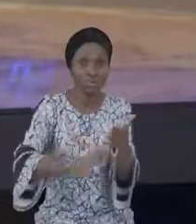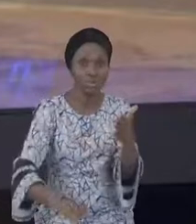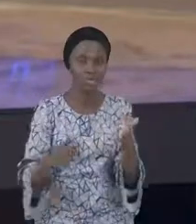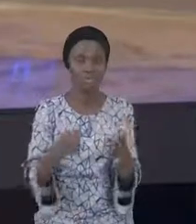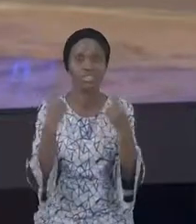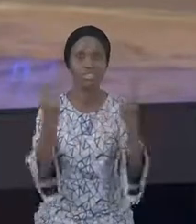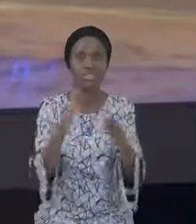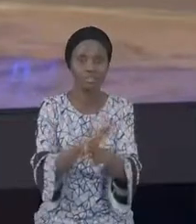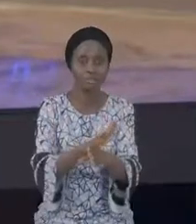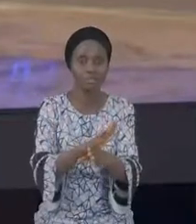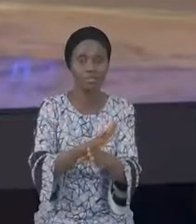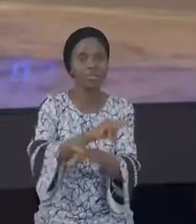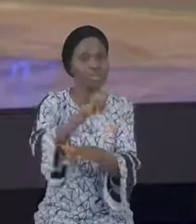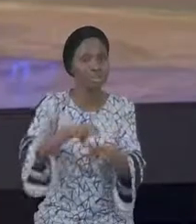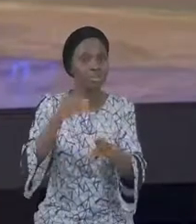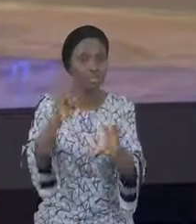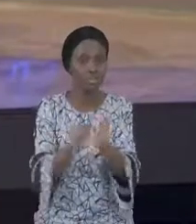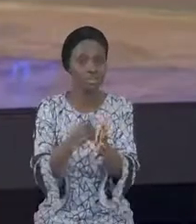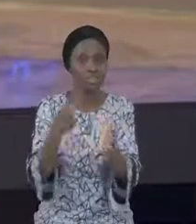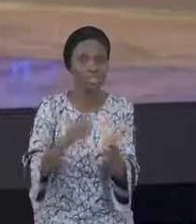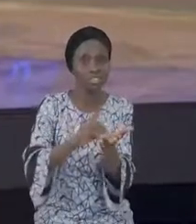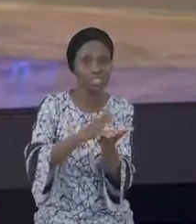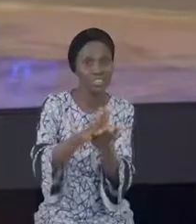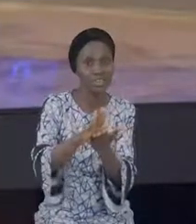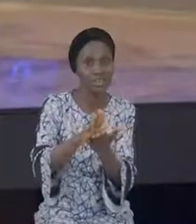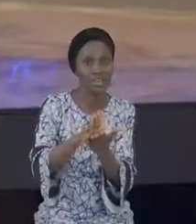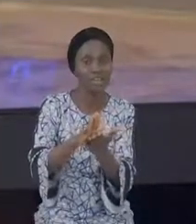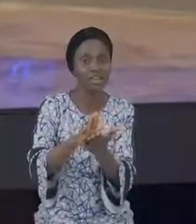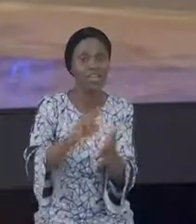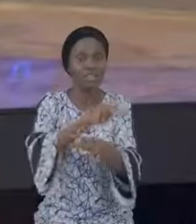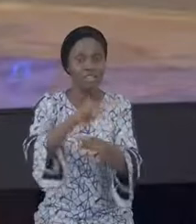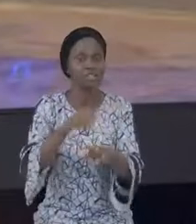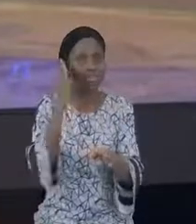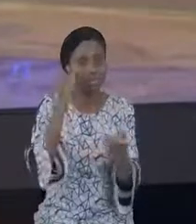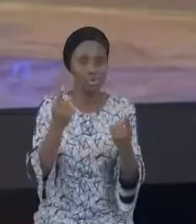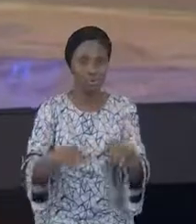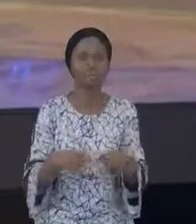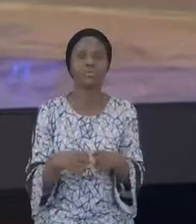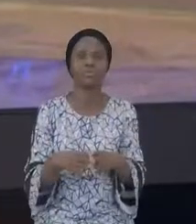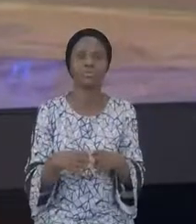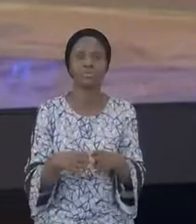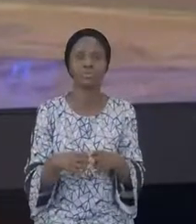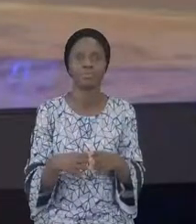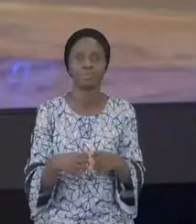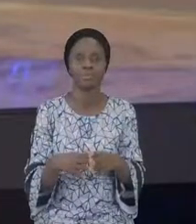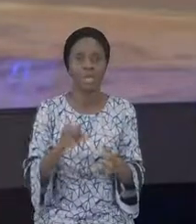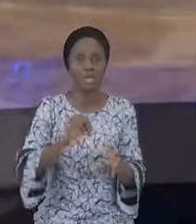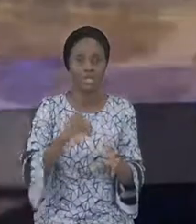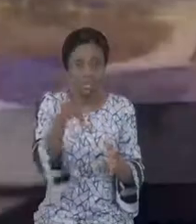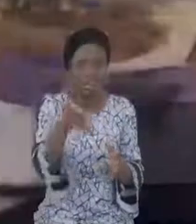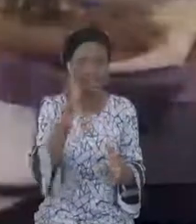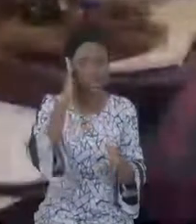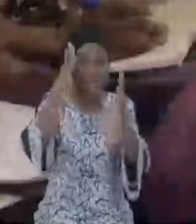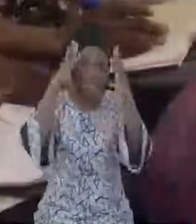la nature dépravée afin que la nature divine vienne. Vous allez expérimenter